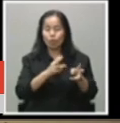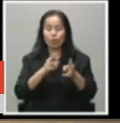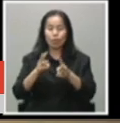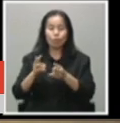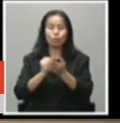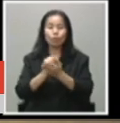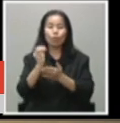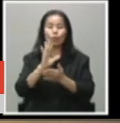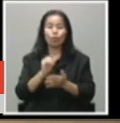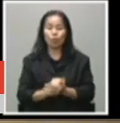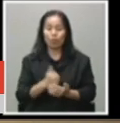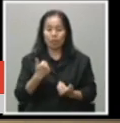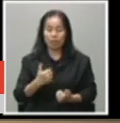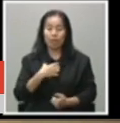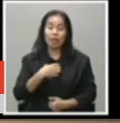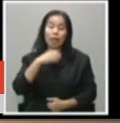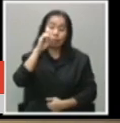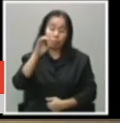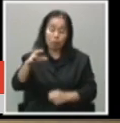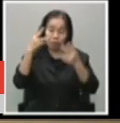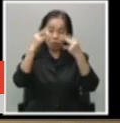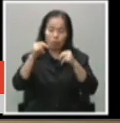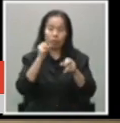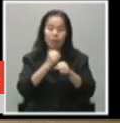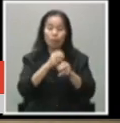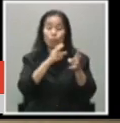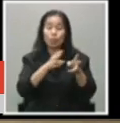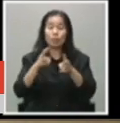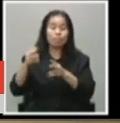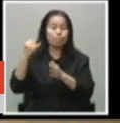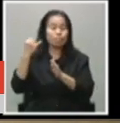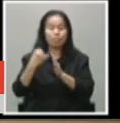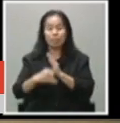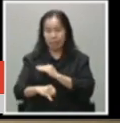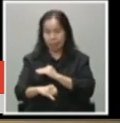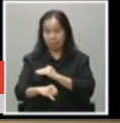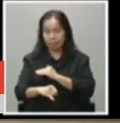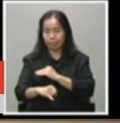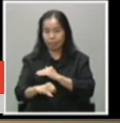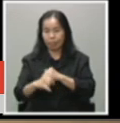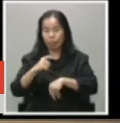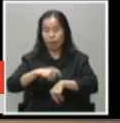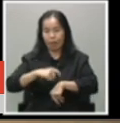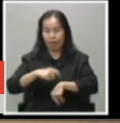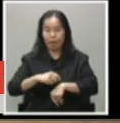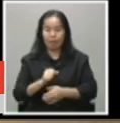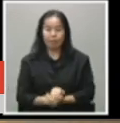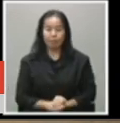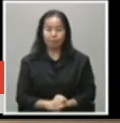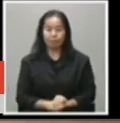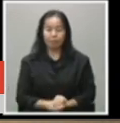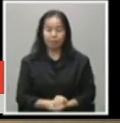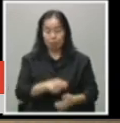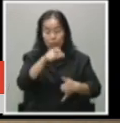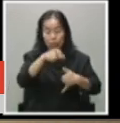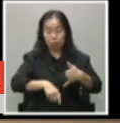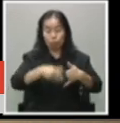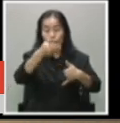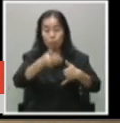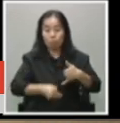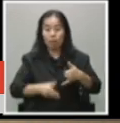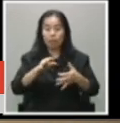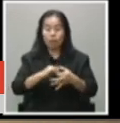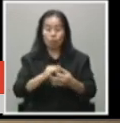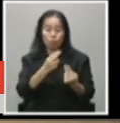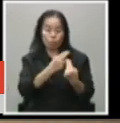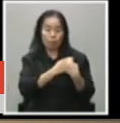จะตอบกับท่านนายกไปว่ามันผิดกาลเทศะในคุณสมบัติข้อที่3นะคะในเรื่องของการมีความรับผิด